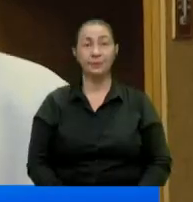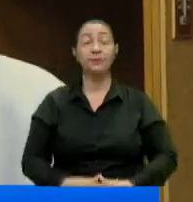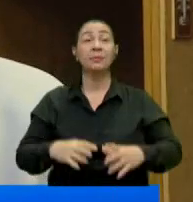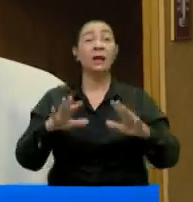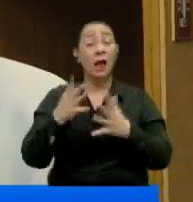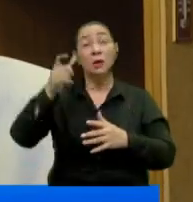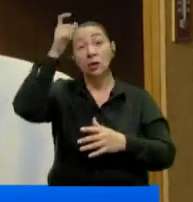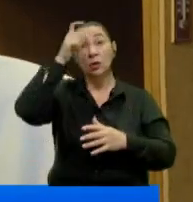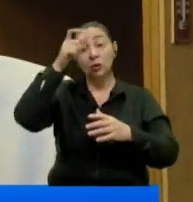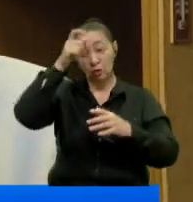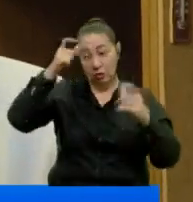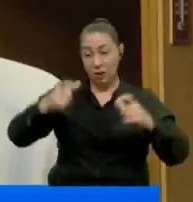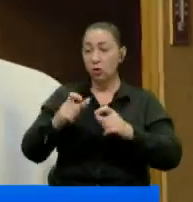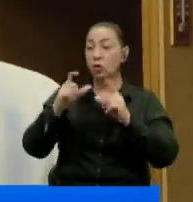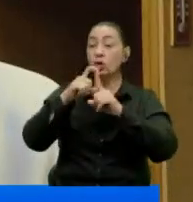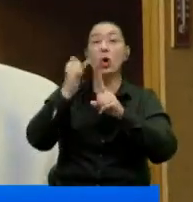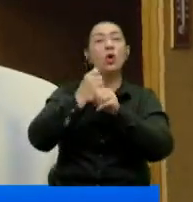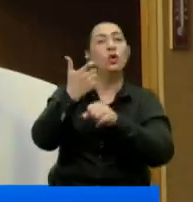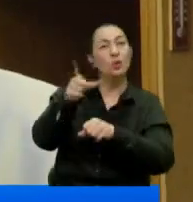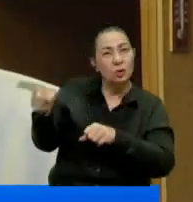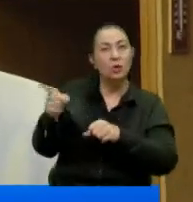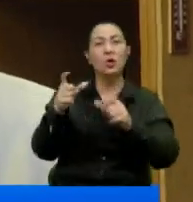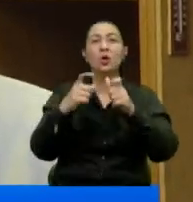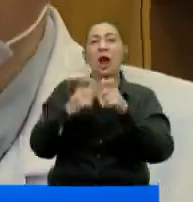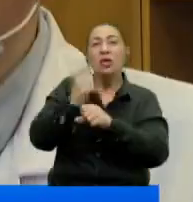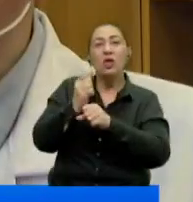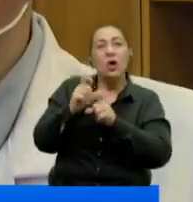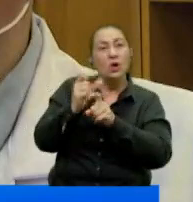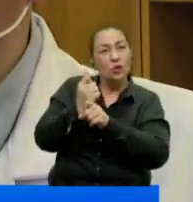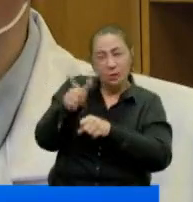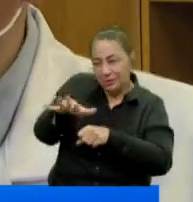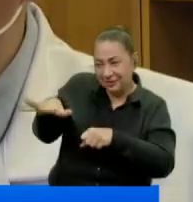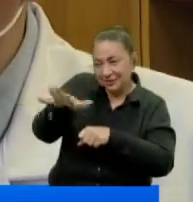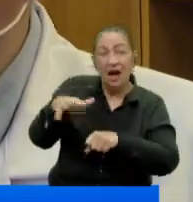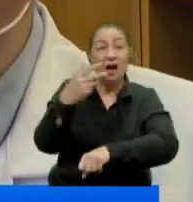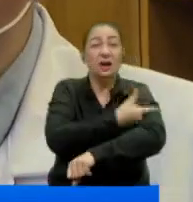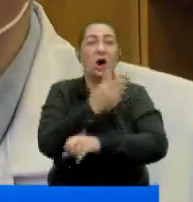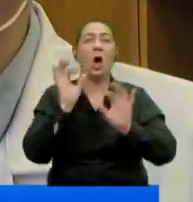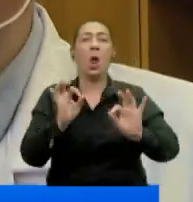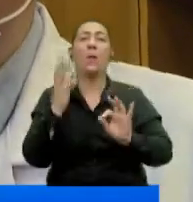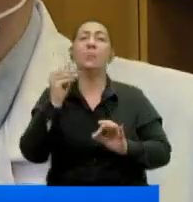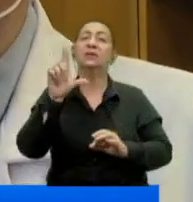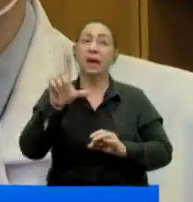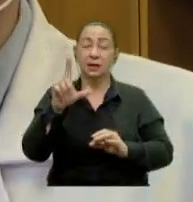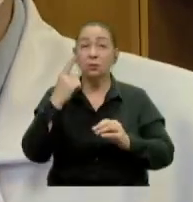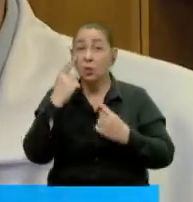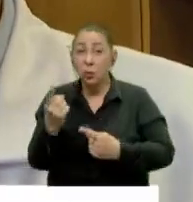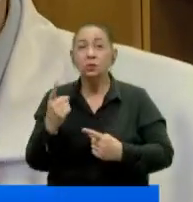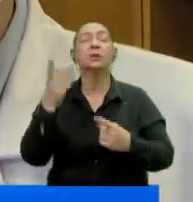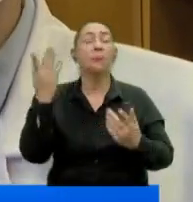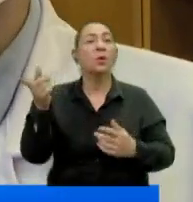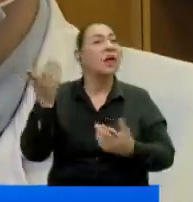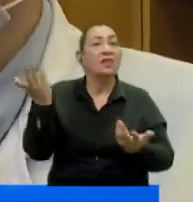Herhalde ülkemizin doğu kısmı da doğu güneydoğu kısımlarında biraz daha aşılamada önem verecek bölgeler olduğunu görüyoruz. Oradaki